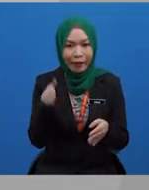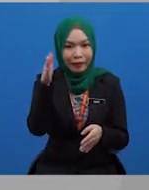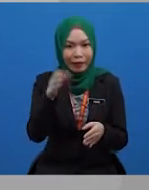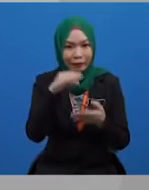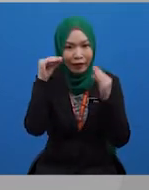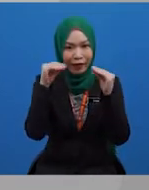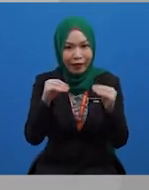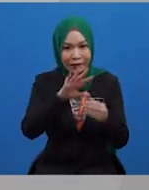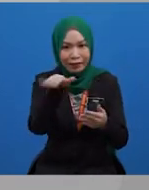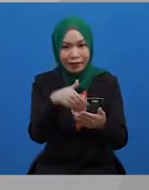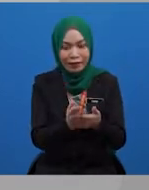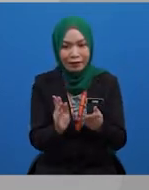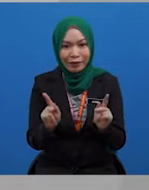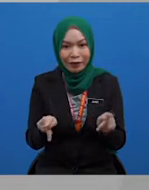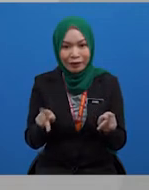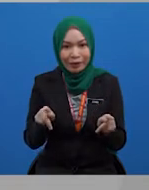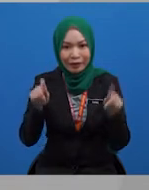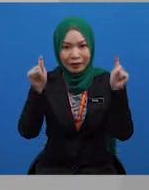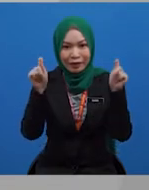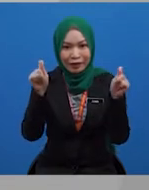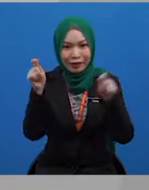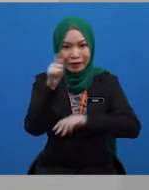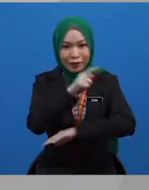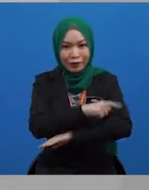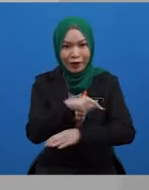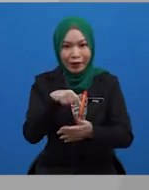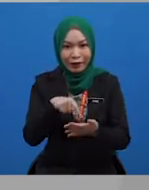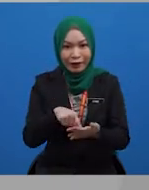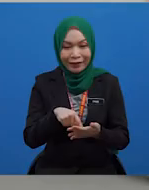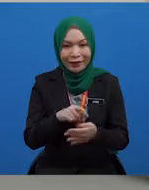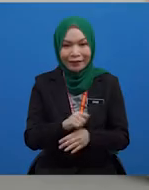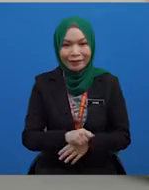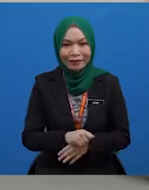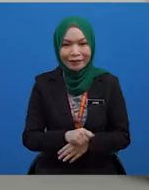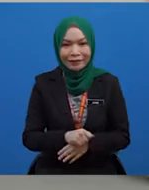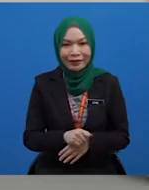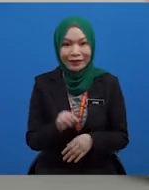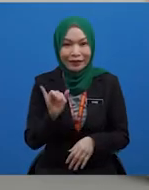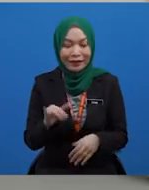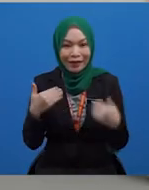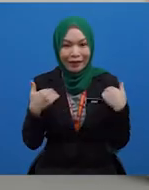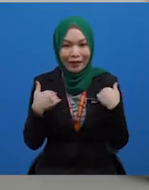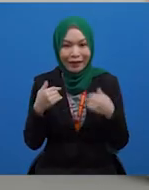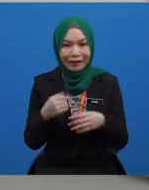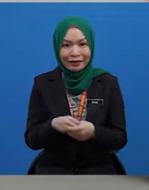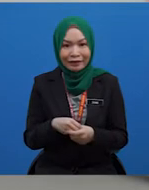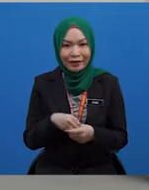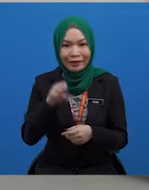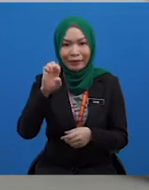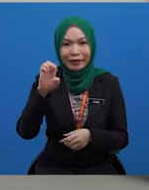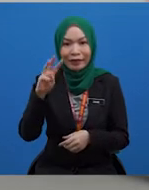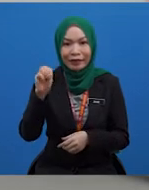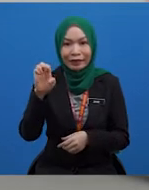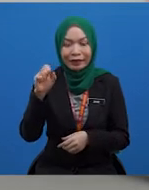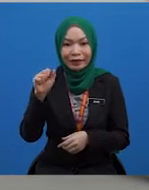penyasaran pasaran dan juga peletakan pasaran kepada kamu semua yang berada dalam semester 1